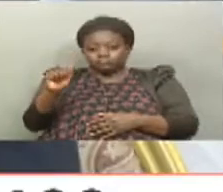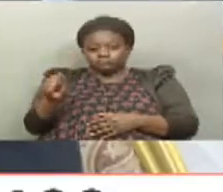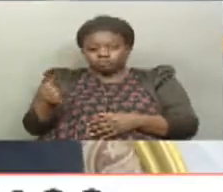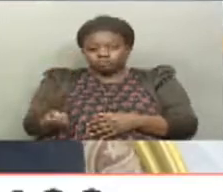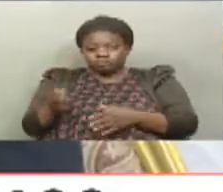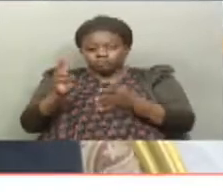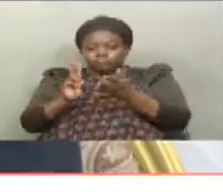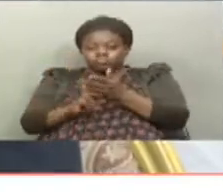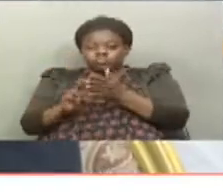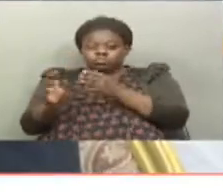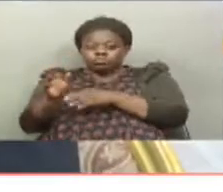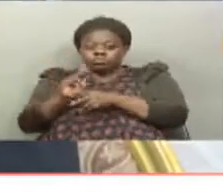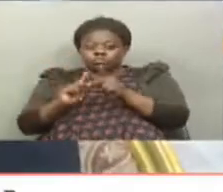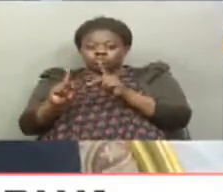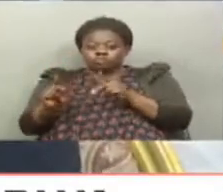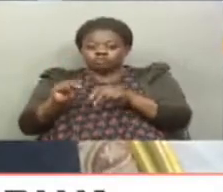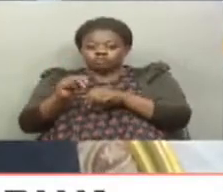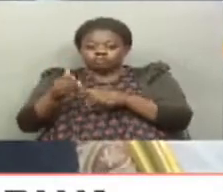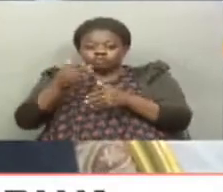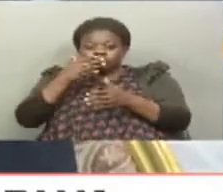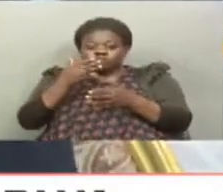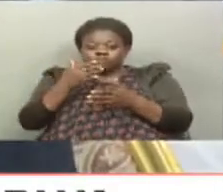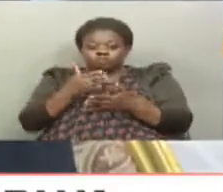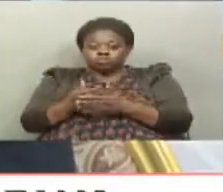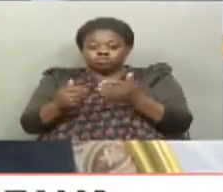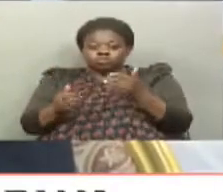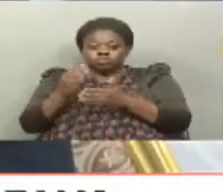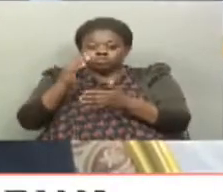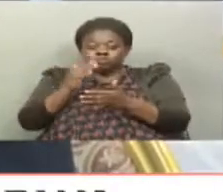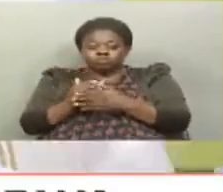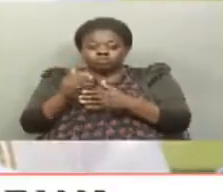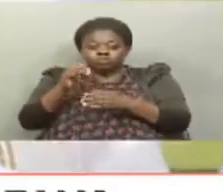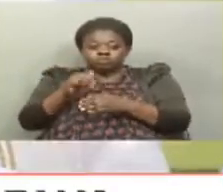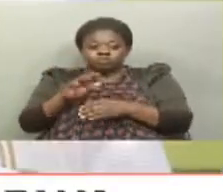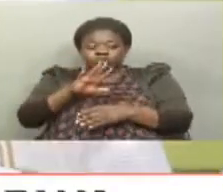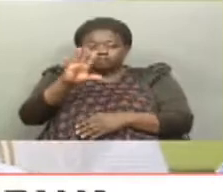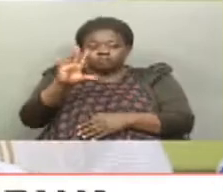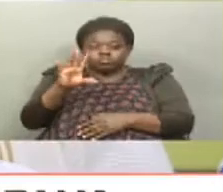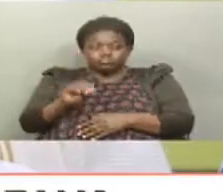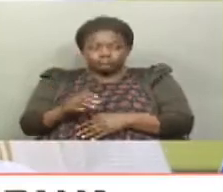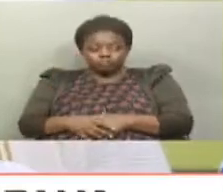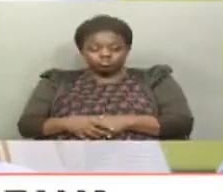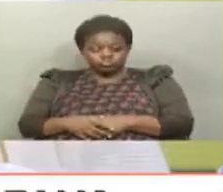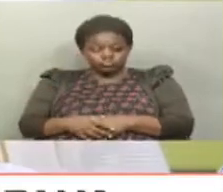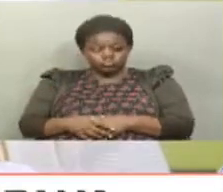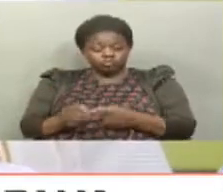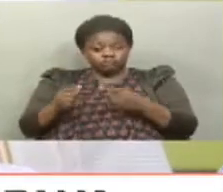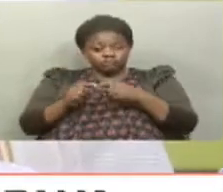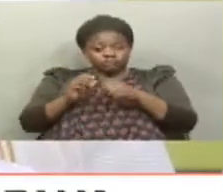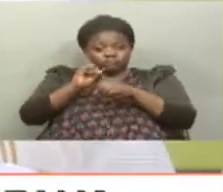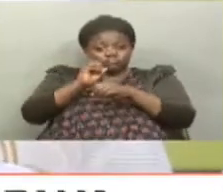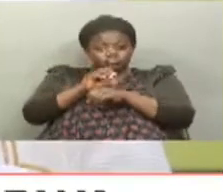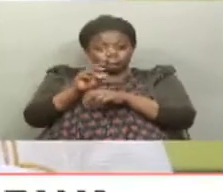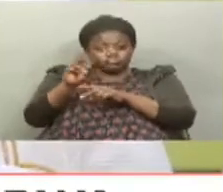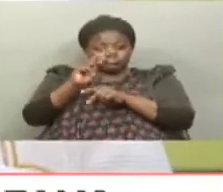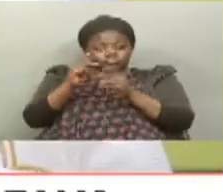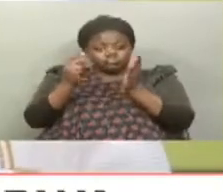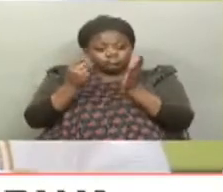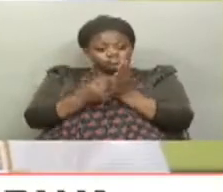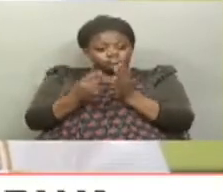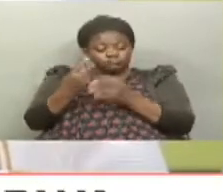agumiza abasuubuzi bakuno ku byamaguzi ebizebole muwanga gw'omukago naye tukubiriza abana Uganda